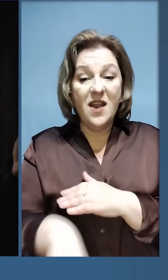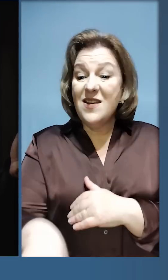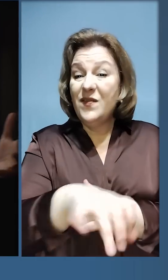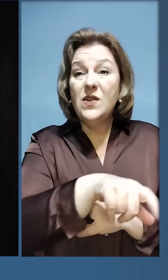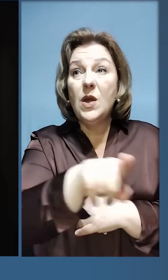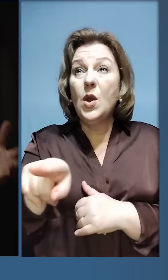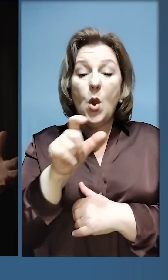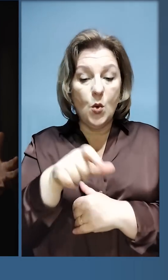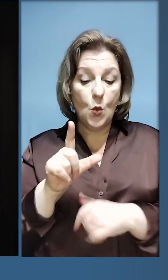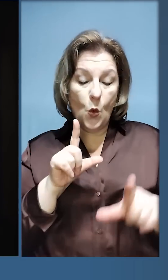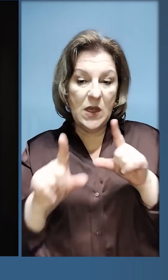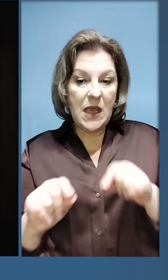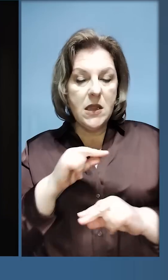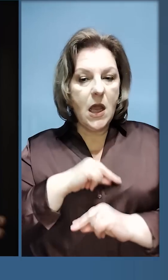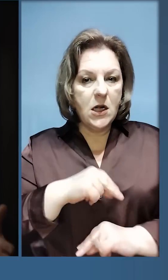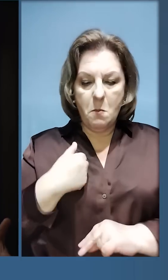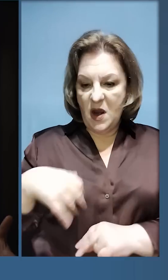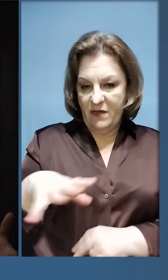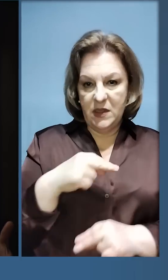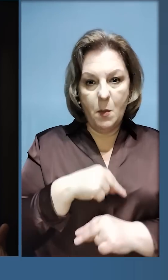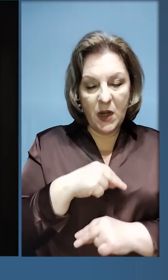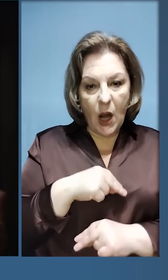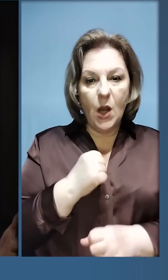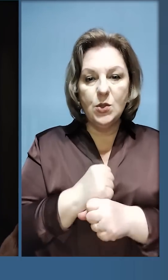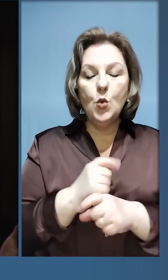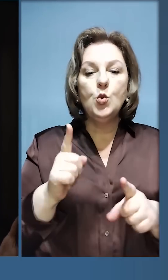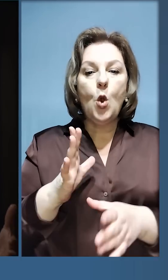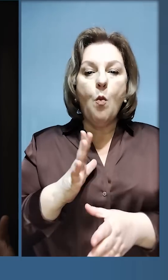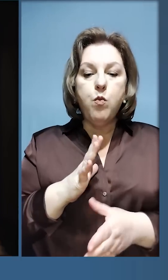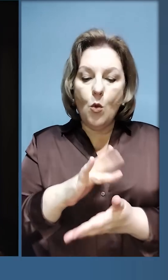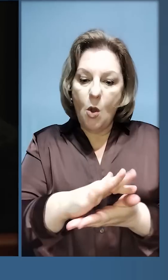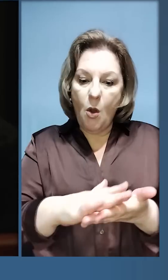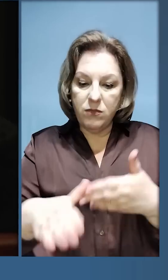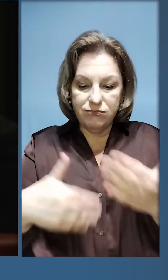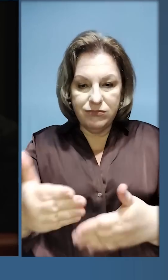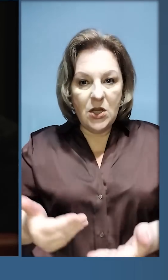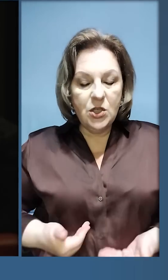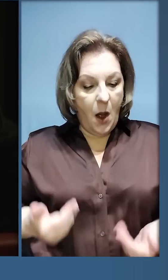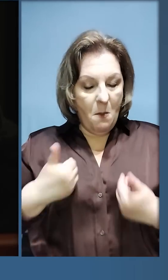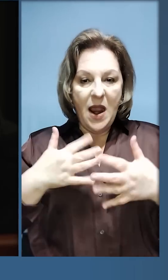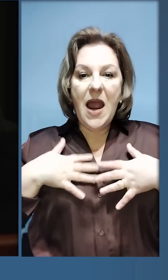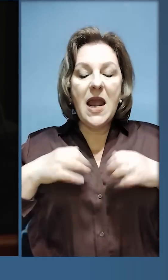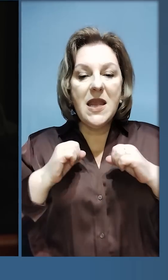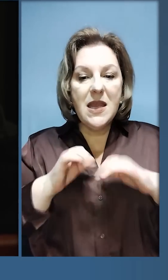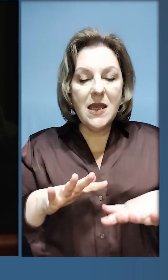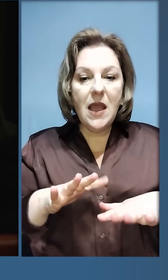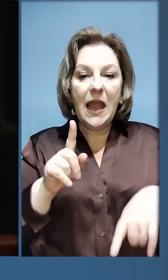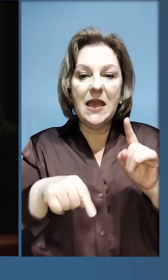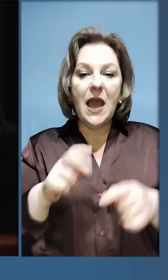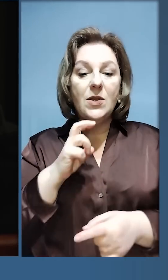також, всі ці люди, вони їдуть на роботу. Всі ми працюємо, щоб було життя. І ми віддаємо